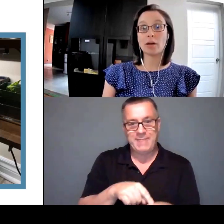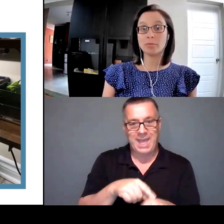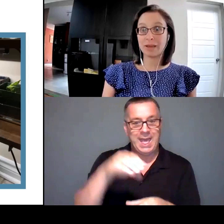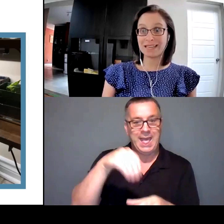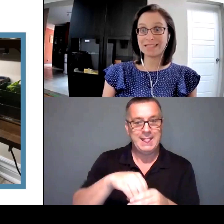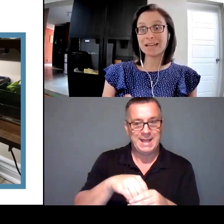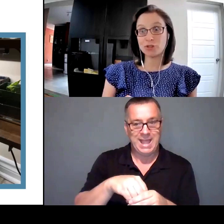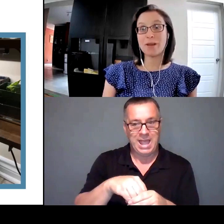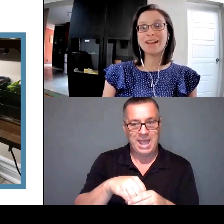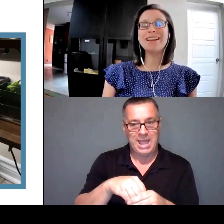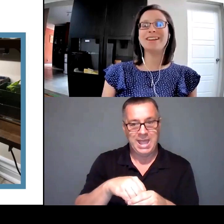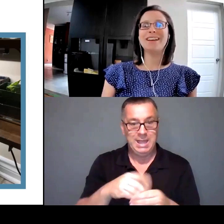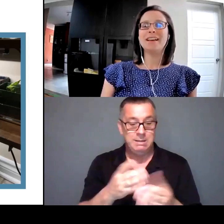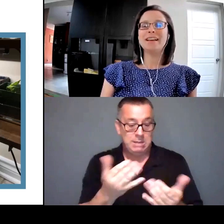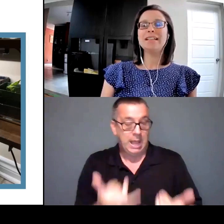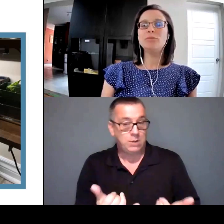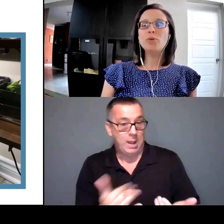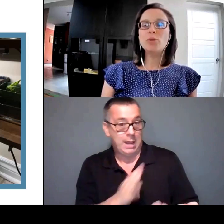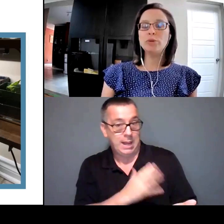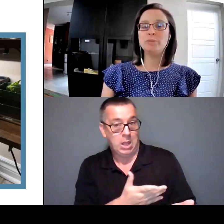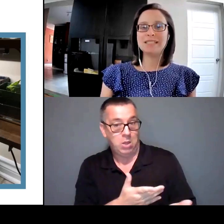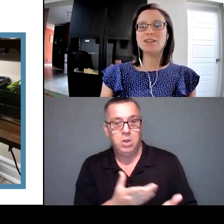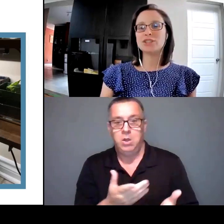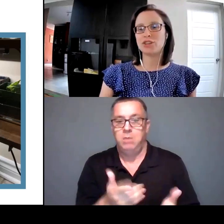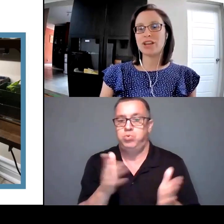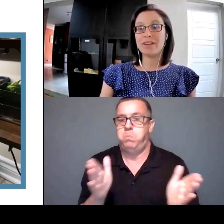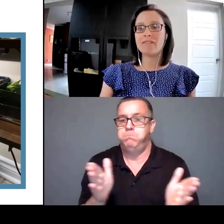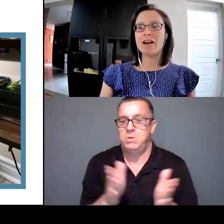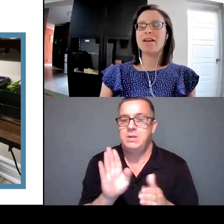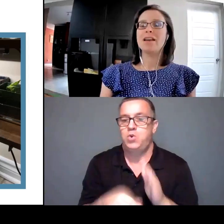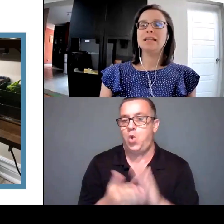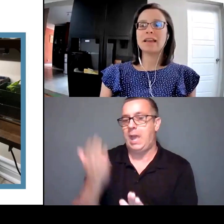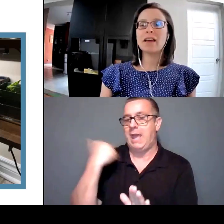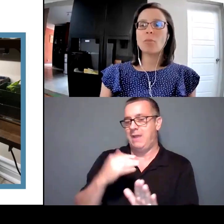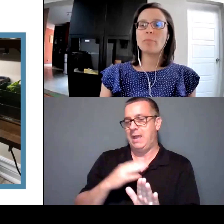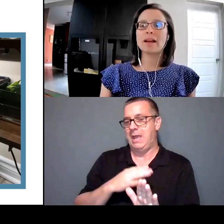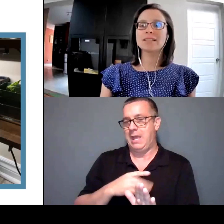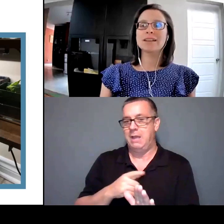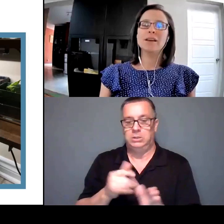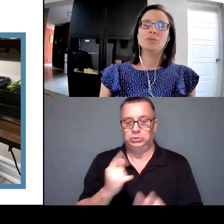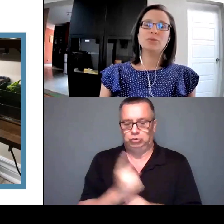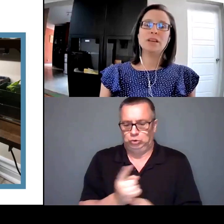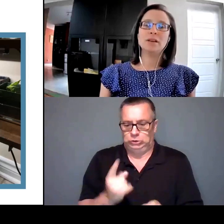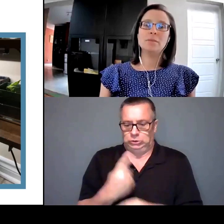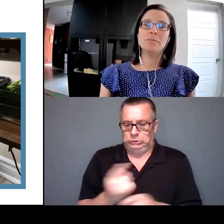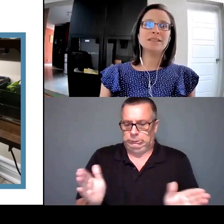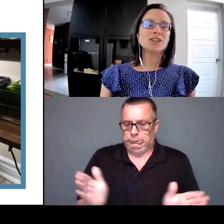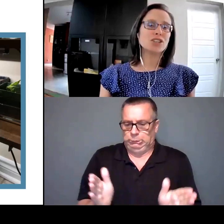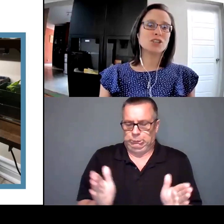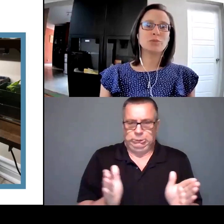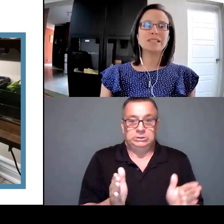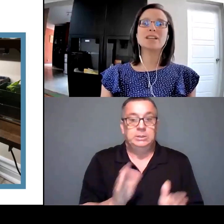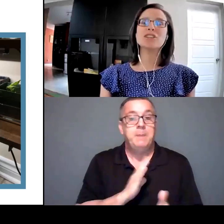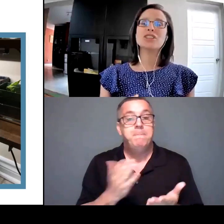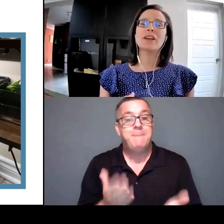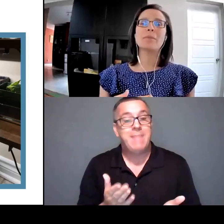intérieur actuel. Il est beaucoup plus petit que ce que j'avais avant. Il est très compact. Puis maintenant,